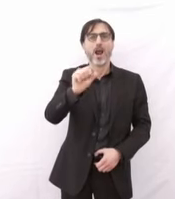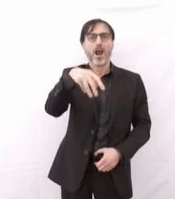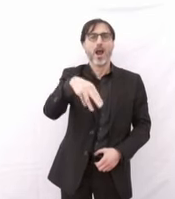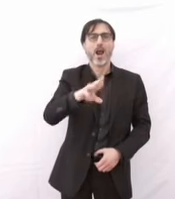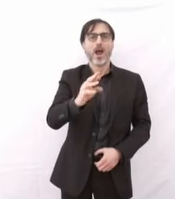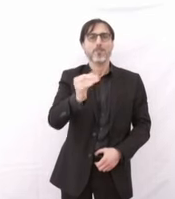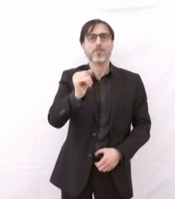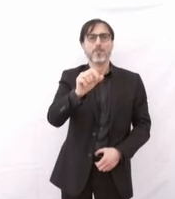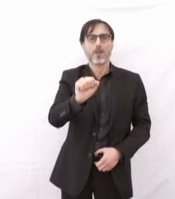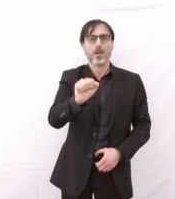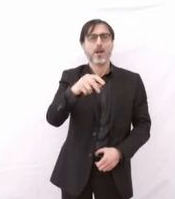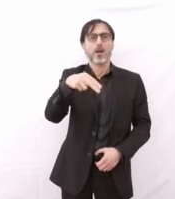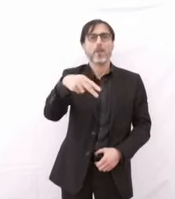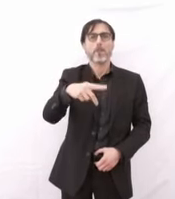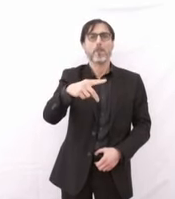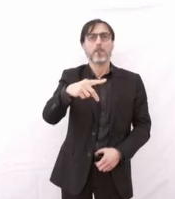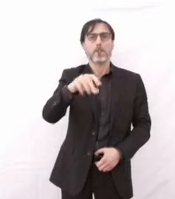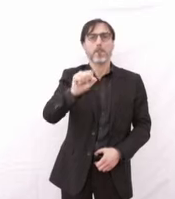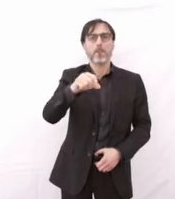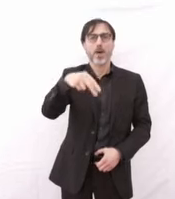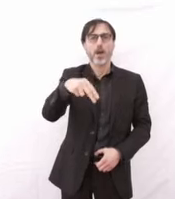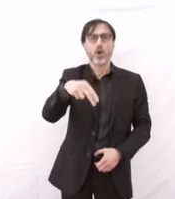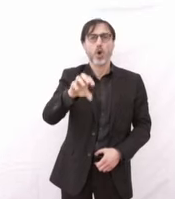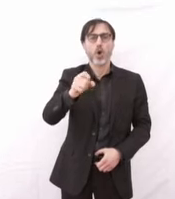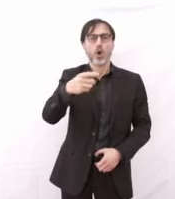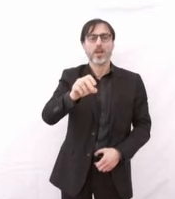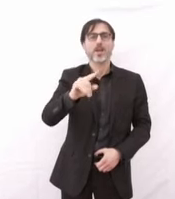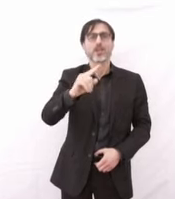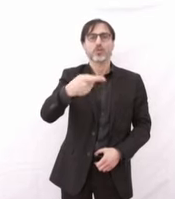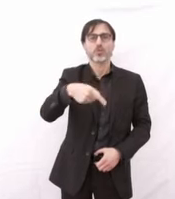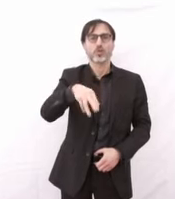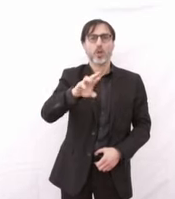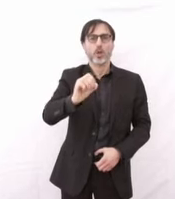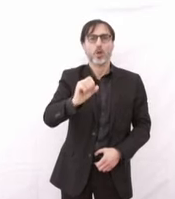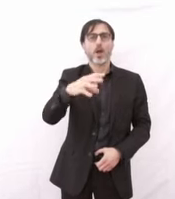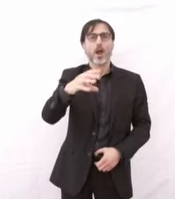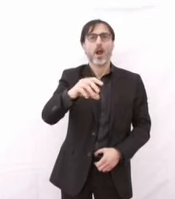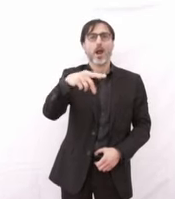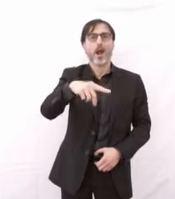Carmela Pannone, Pietro Giro, Donato Cappetta,